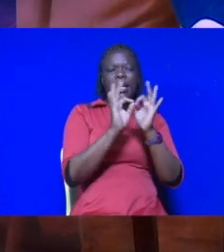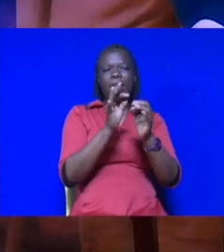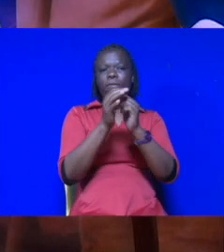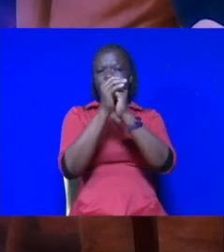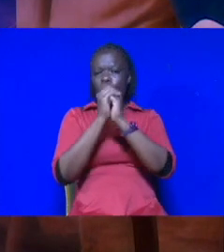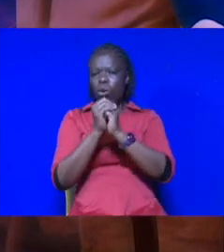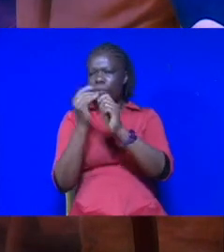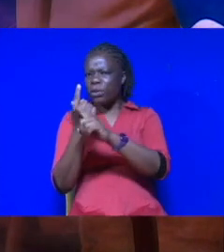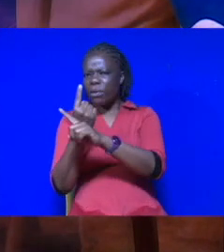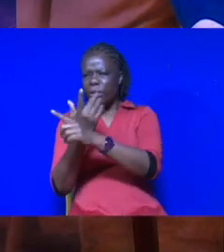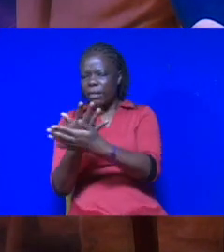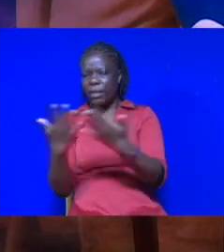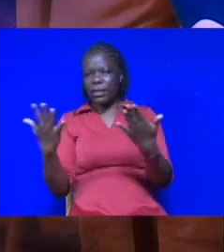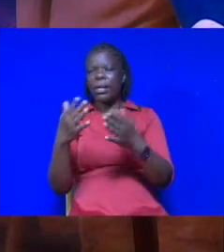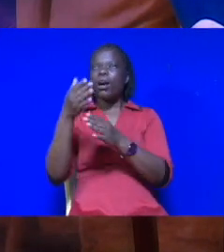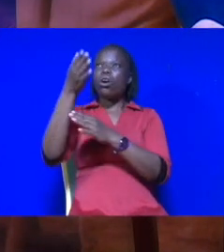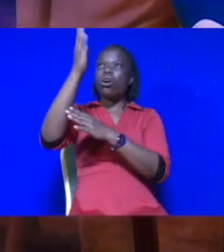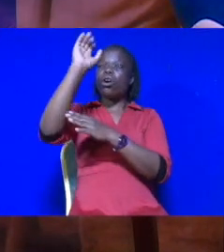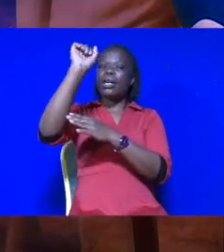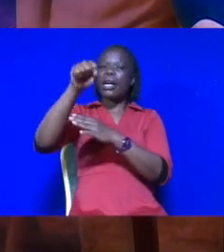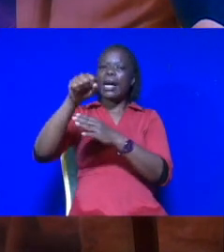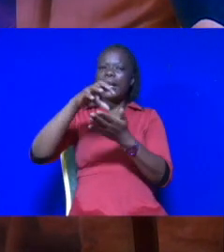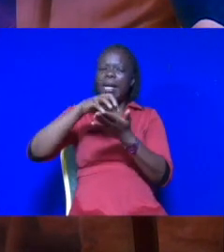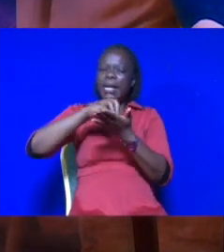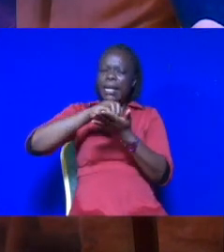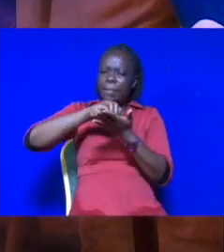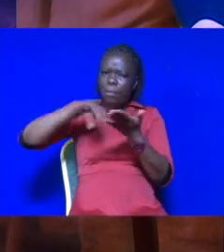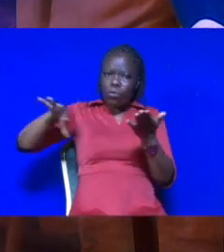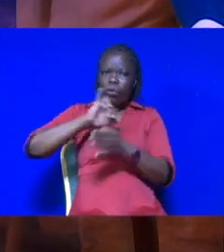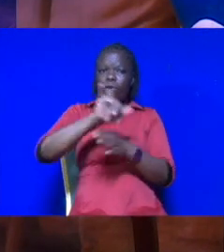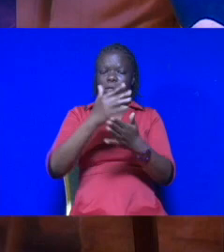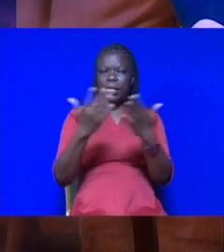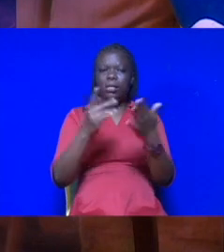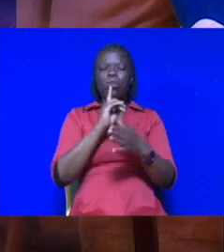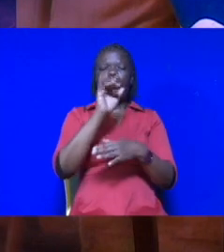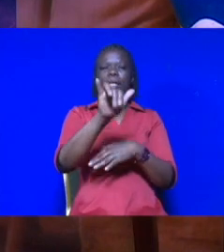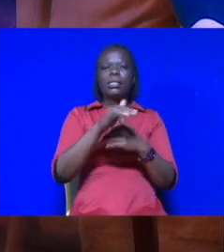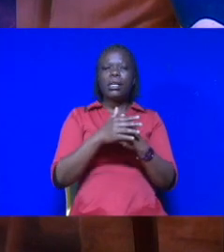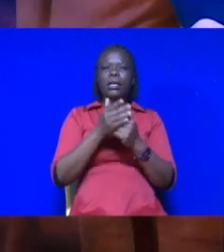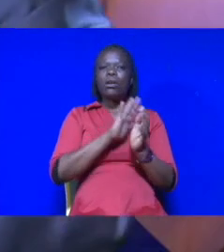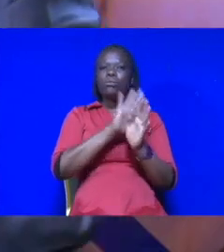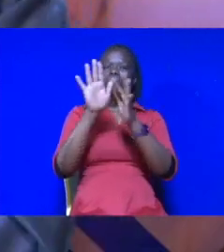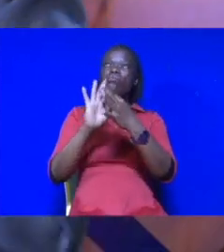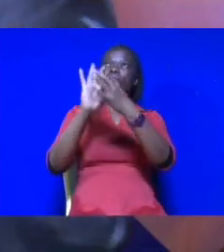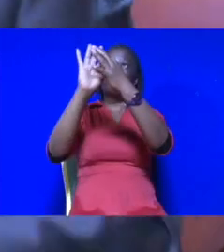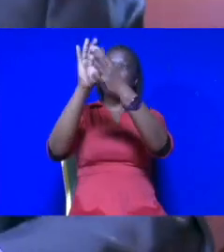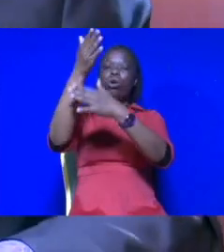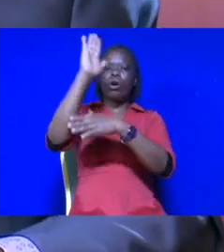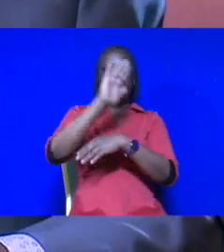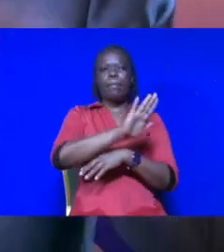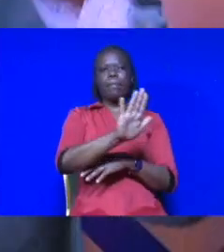unaabudu vitu fulani, Mungu anaweza kuamua kavigonga hivyo hivyo ili umrudie Mungu